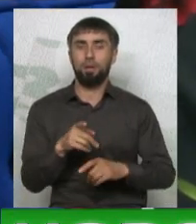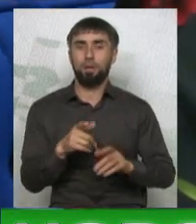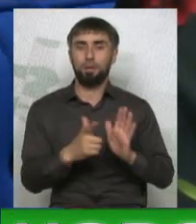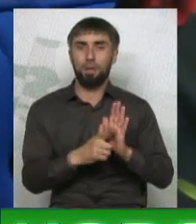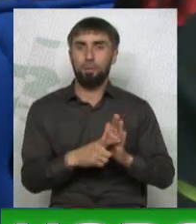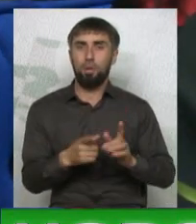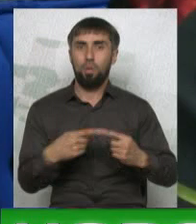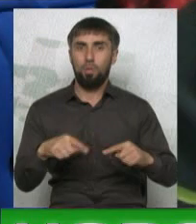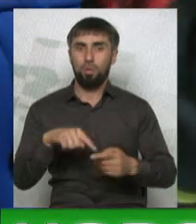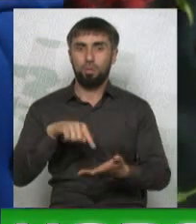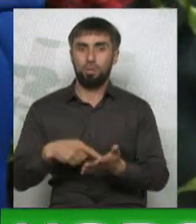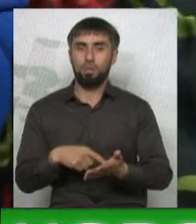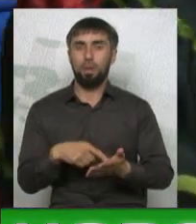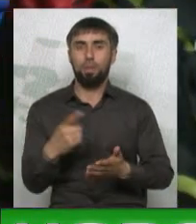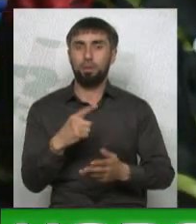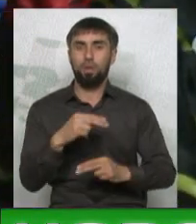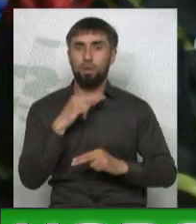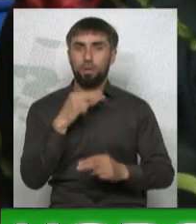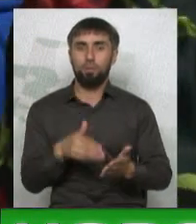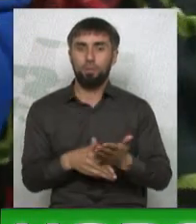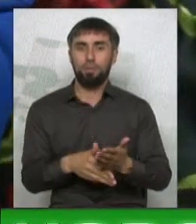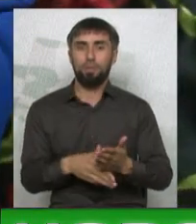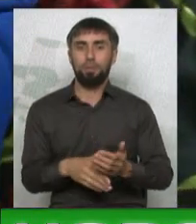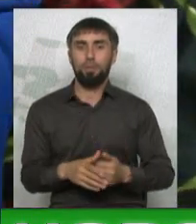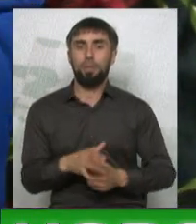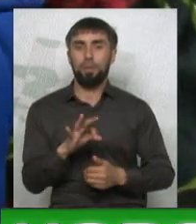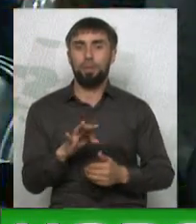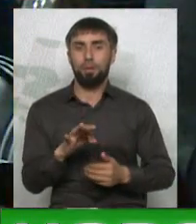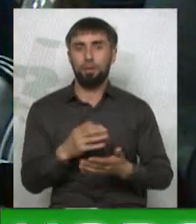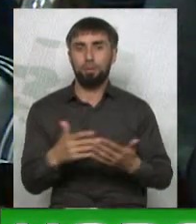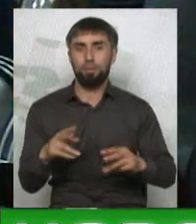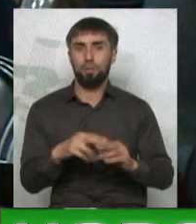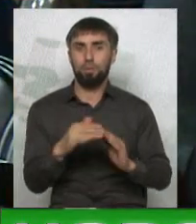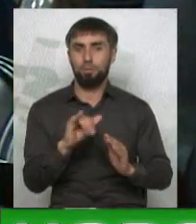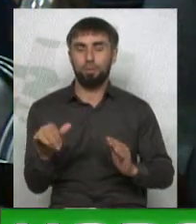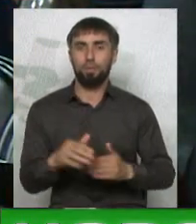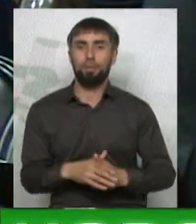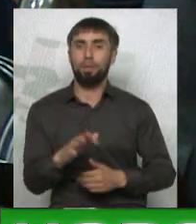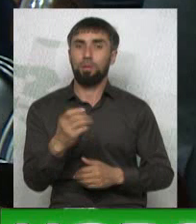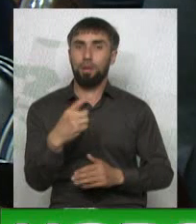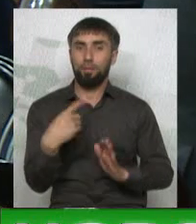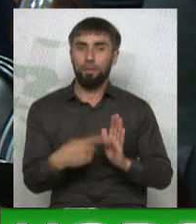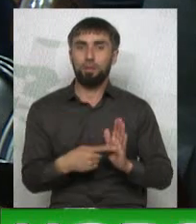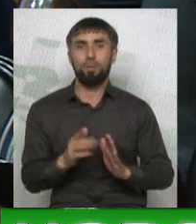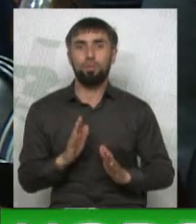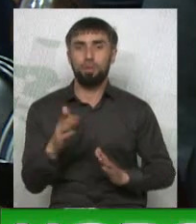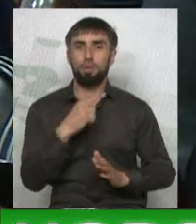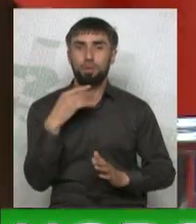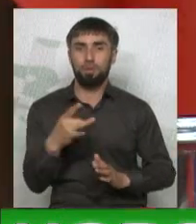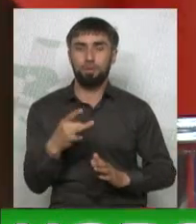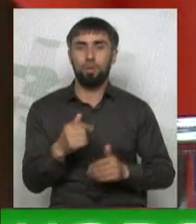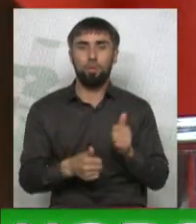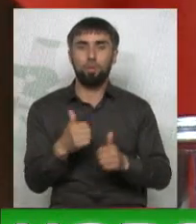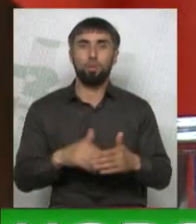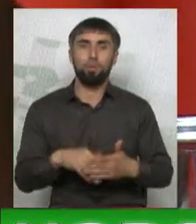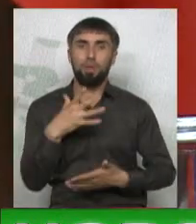организаций, оказывающих первичную медико-санитарную помощь, проводятся по дворовые отходы. Еще один вопрос на повестке дня. Предстоящий в Ингушетии конкурс